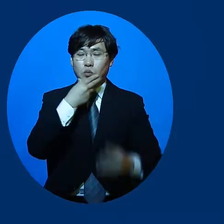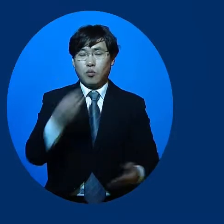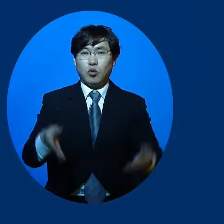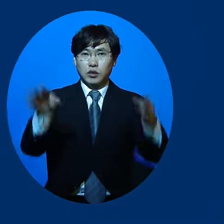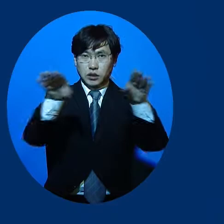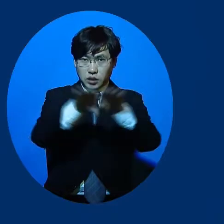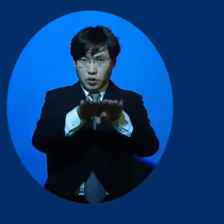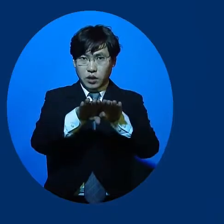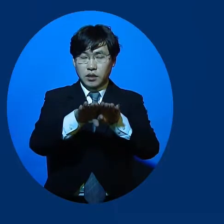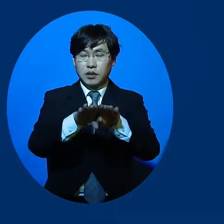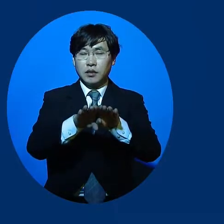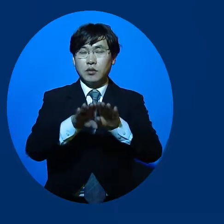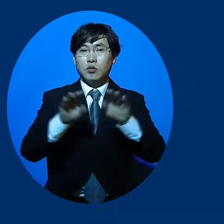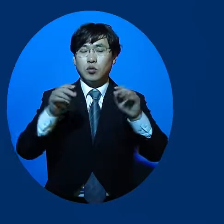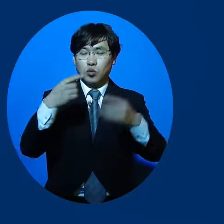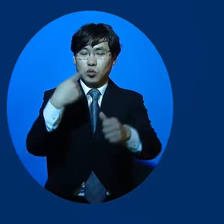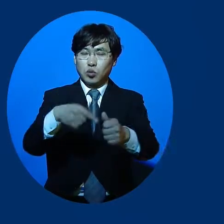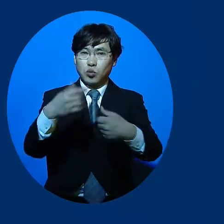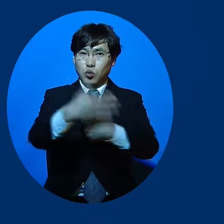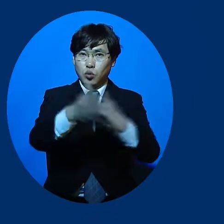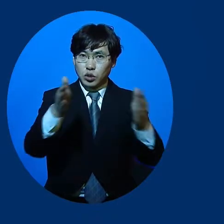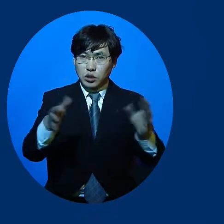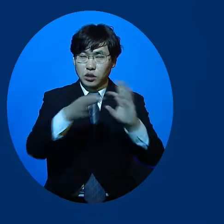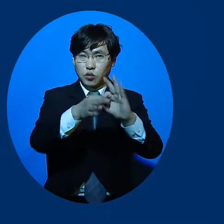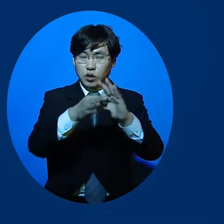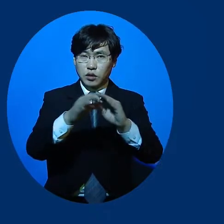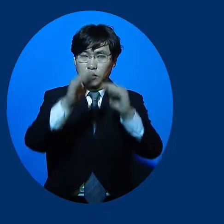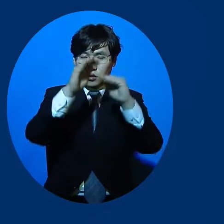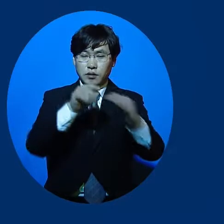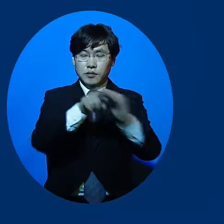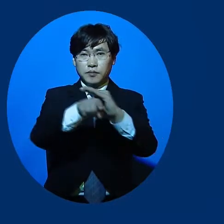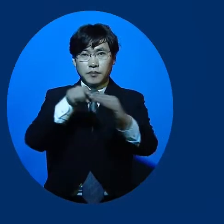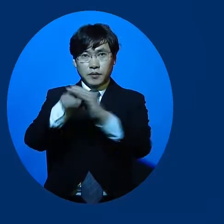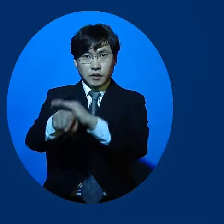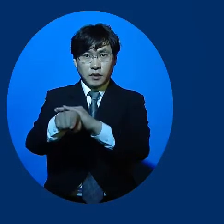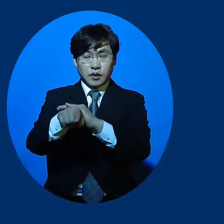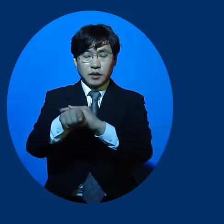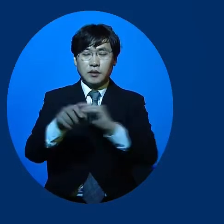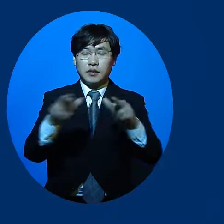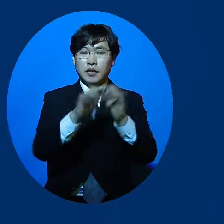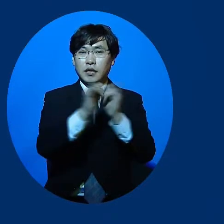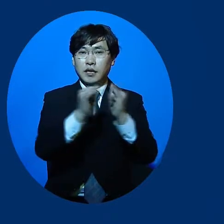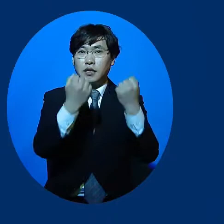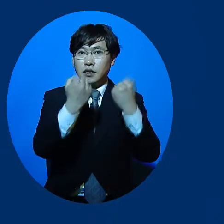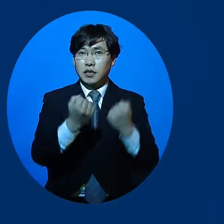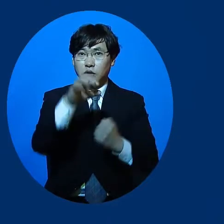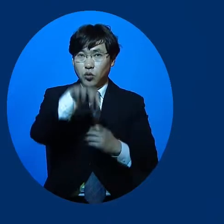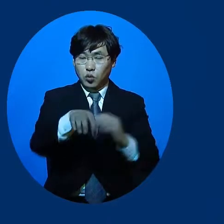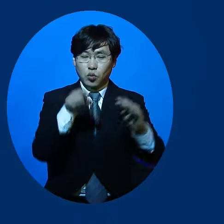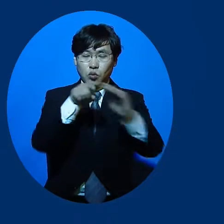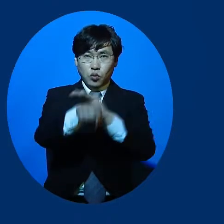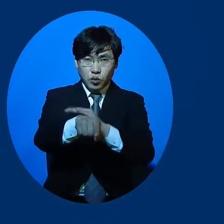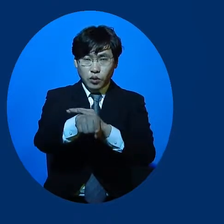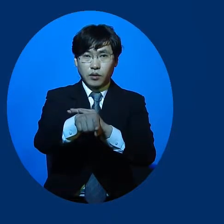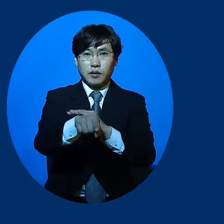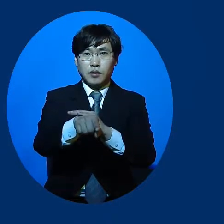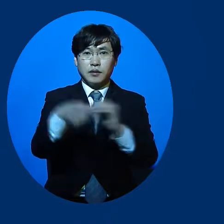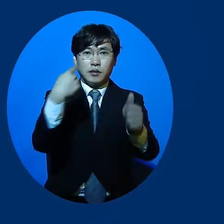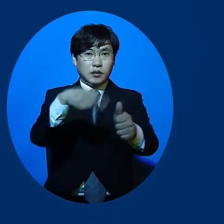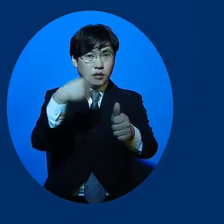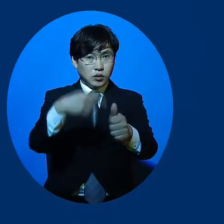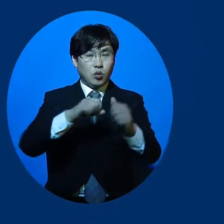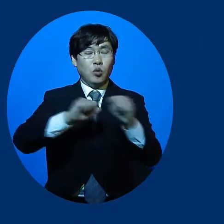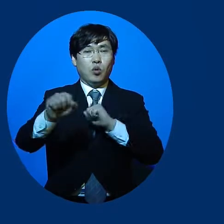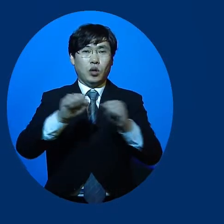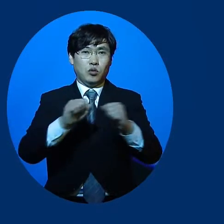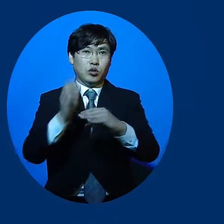체육시설, 교실, 동호인클럽 등 장애인 체육활동 수요가 있는 곳에서 지도활동을